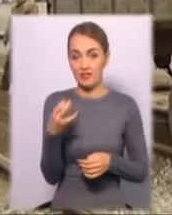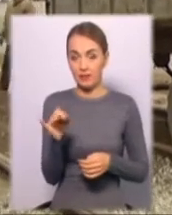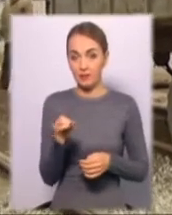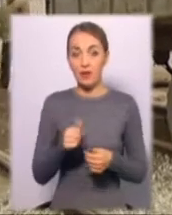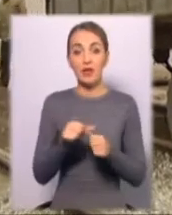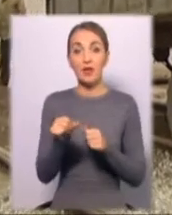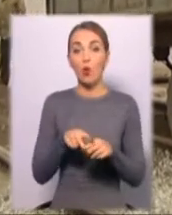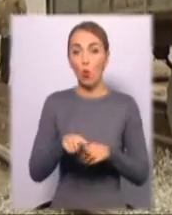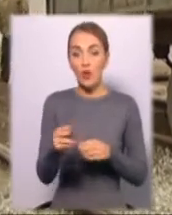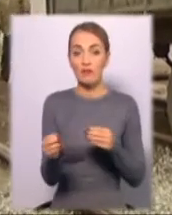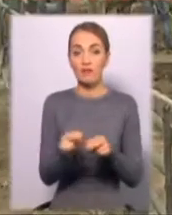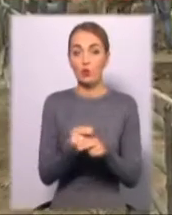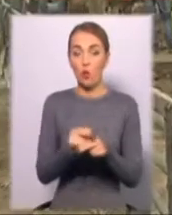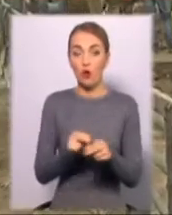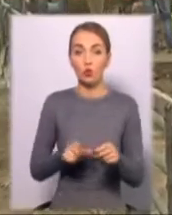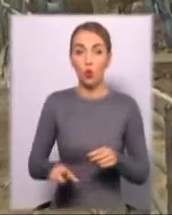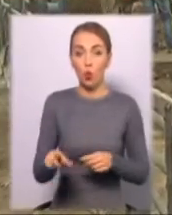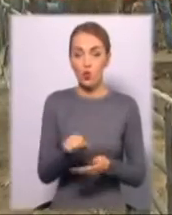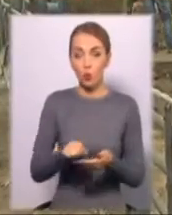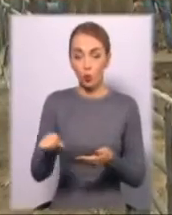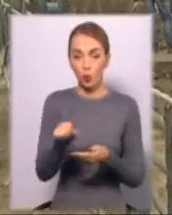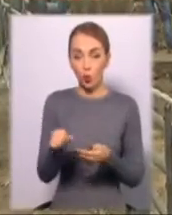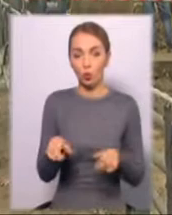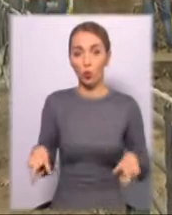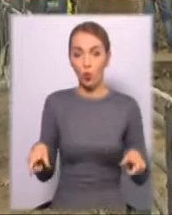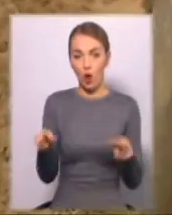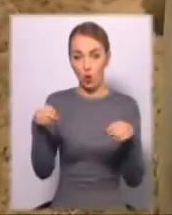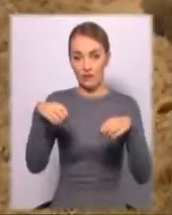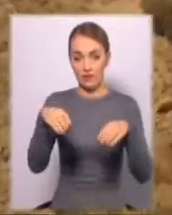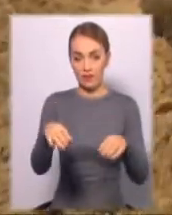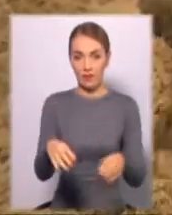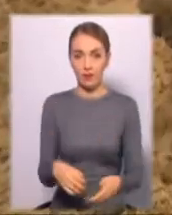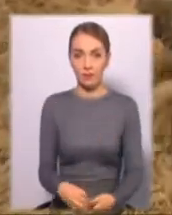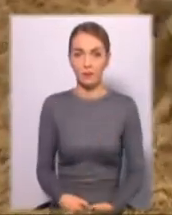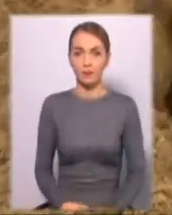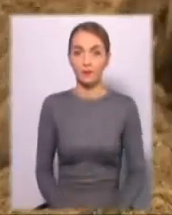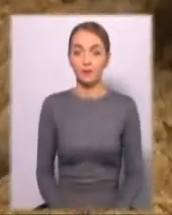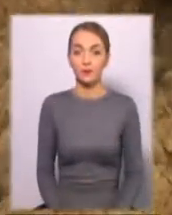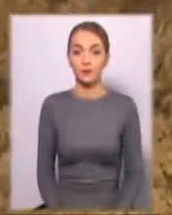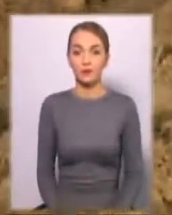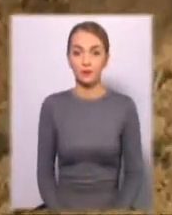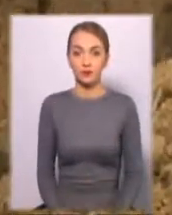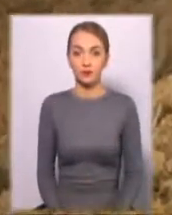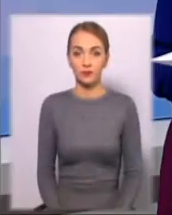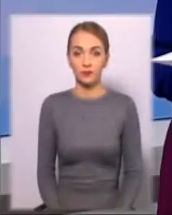там відновлять дорожнє полотно, тротуари і освітлення. Богдан Берненко, Олександр Козуб, телеканал «Київ».